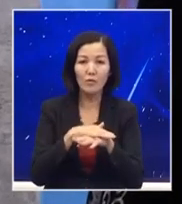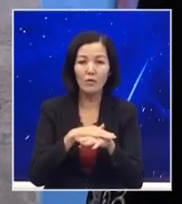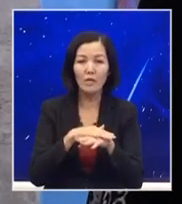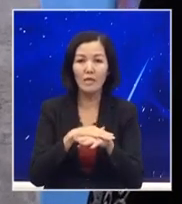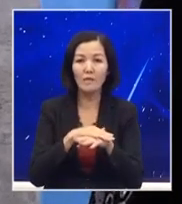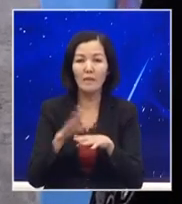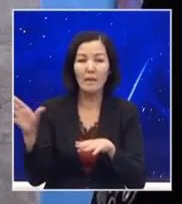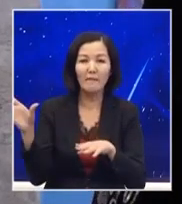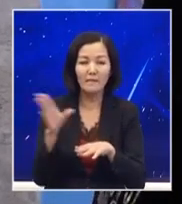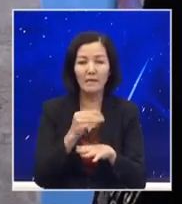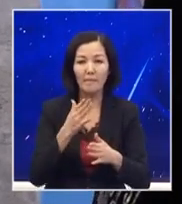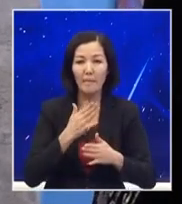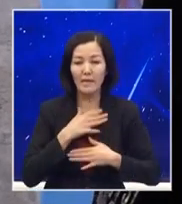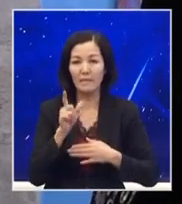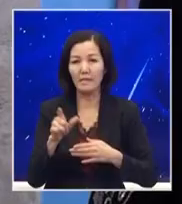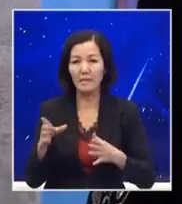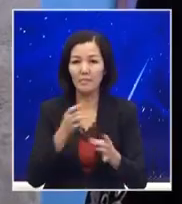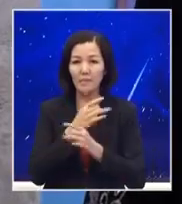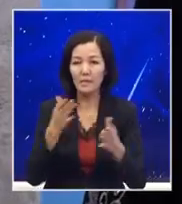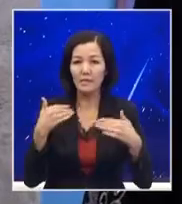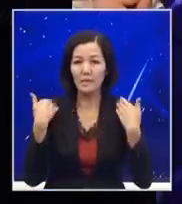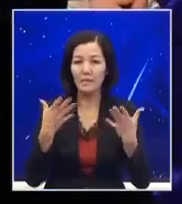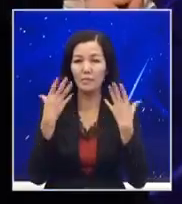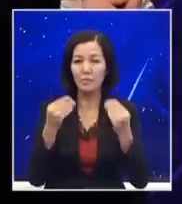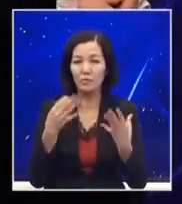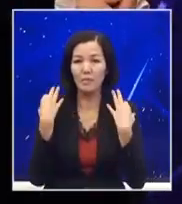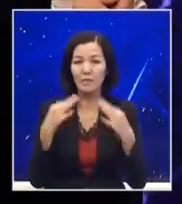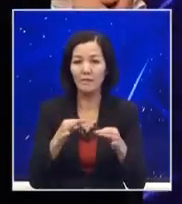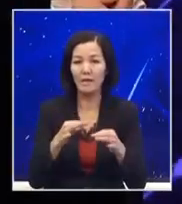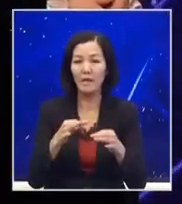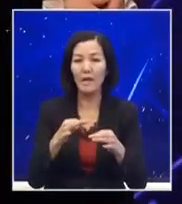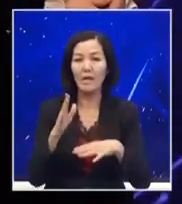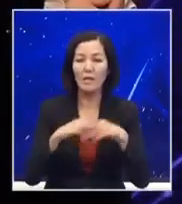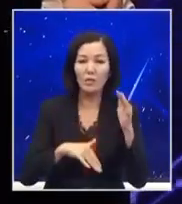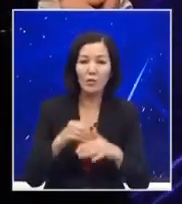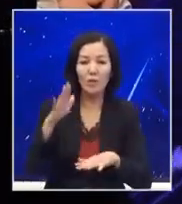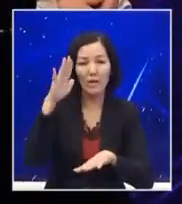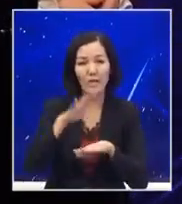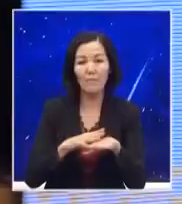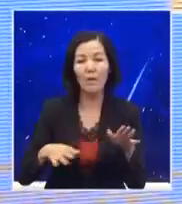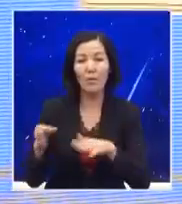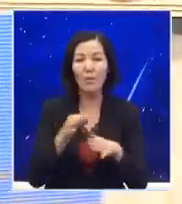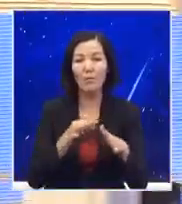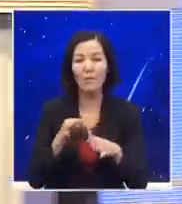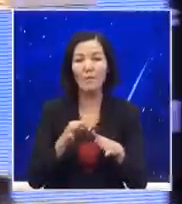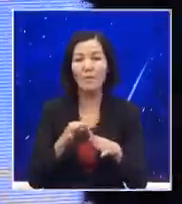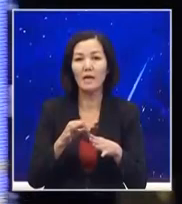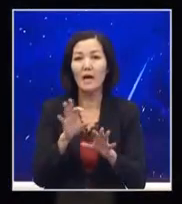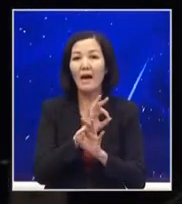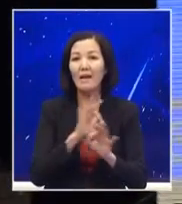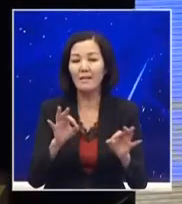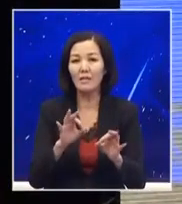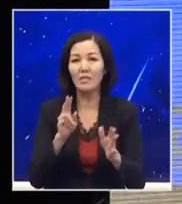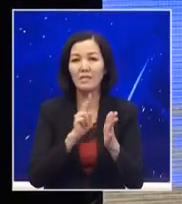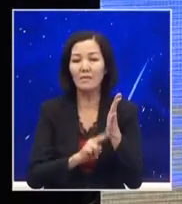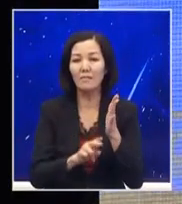труд всех моих соотечественников. С праздником, с Днем независимости! Из рук акима Алматинской области Аманды Кабаталова знаки отличия получили более